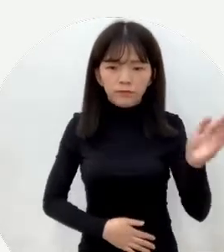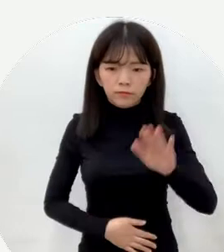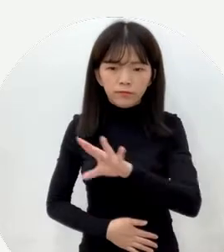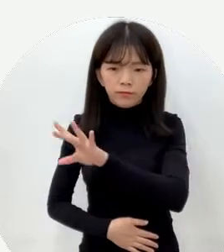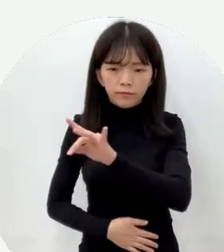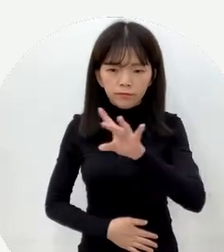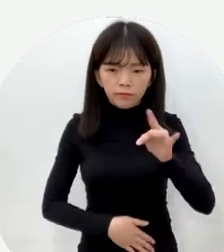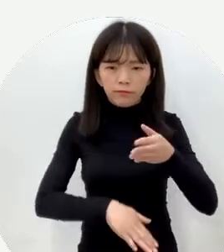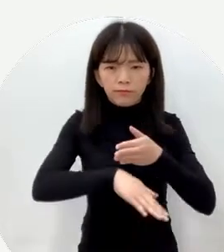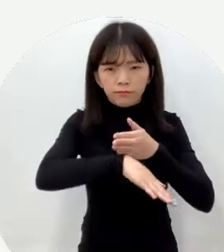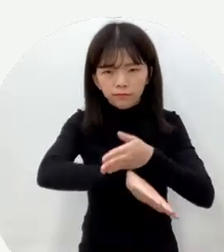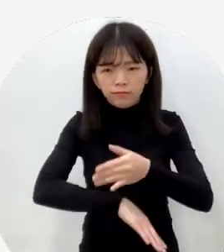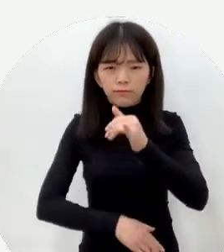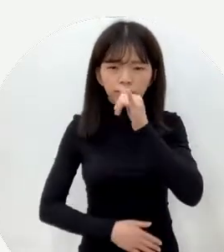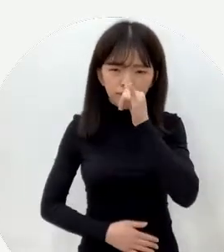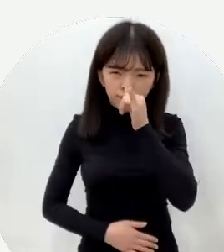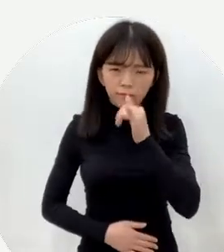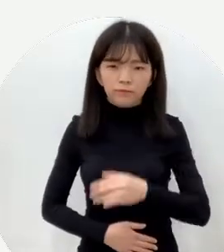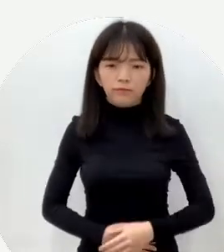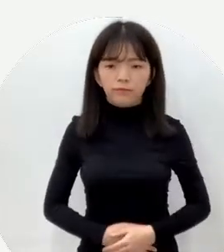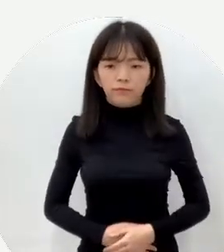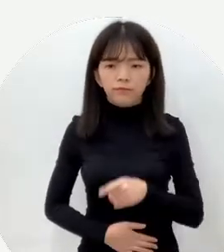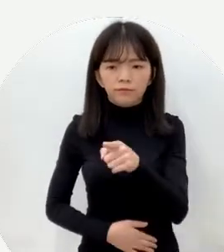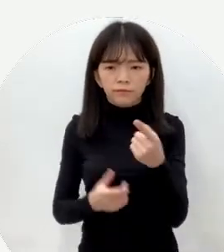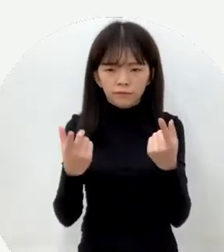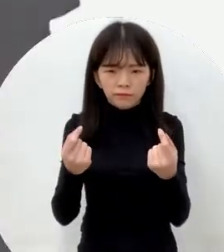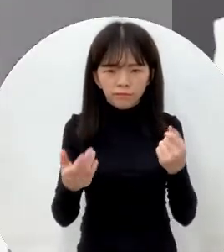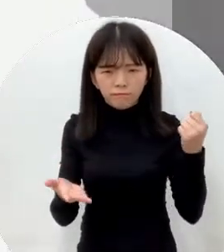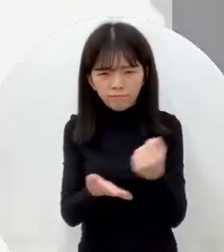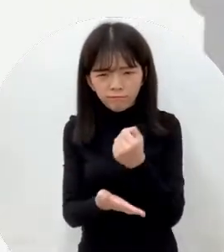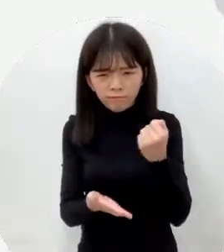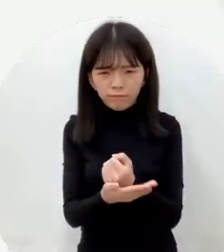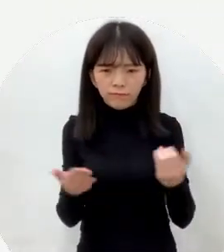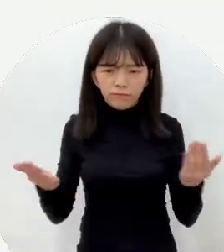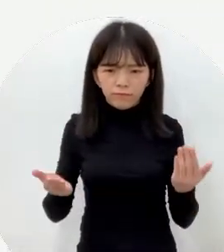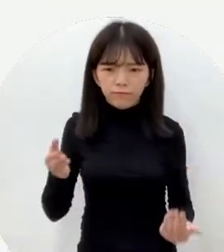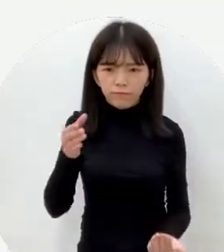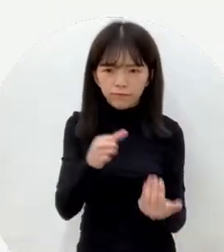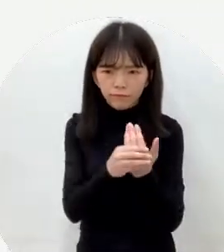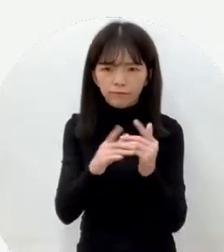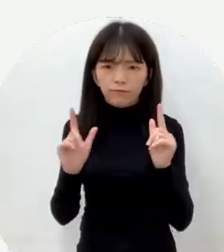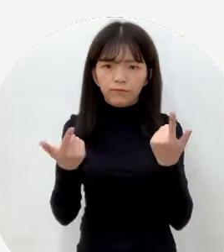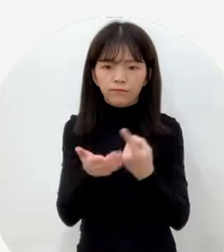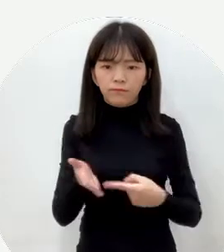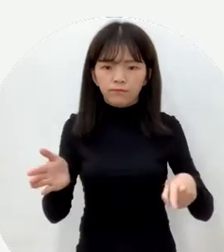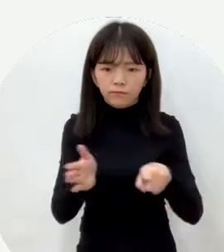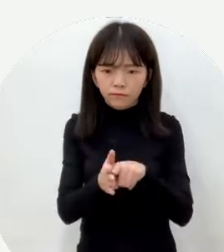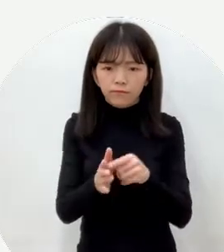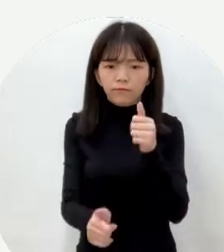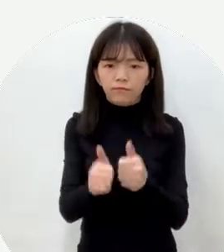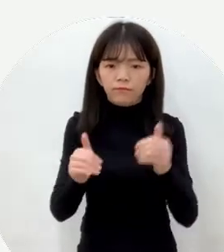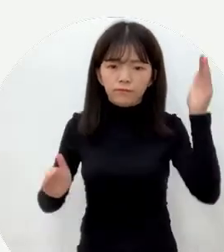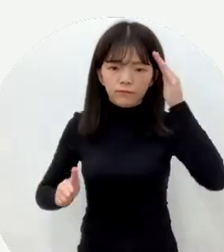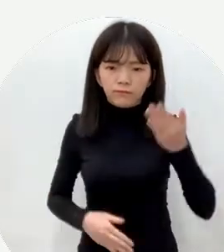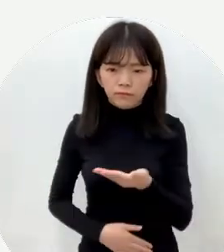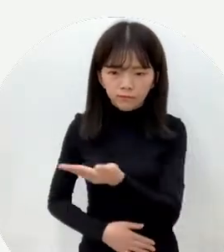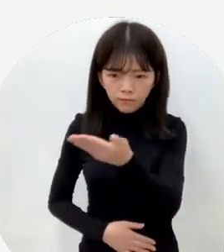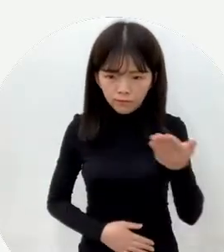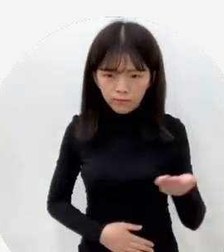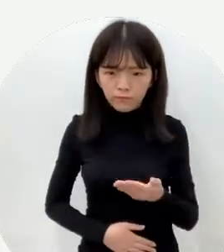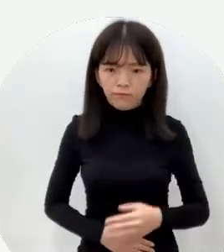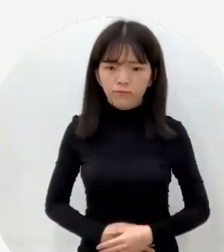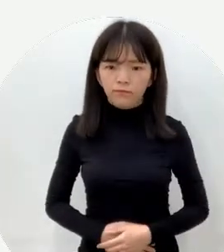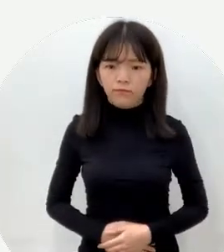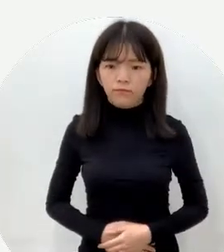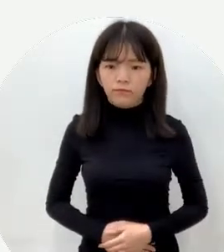있지만 종종 지각하는 수험생들이 있습니다. 이런 안타까운 일이 발생하지 않도록 수험생 여러분들은